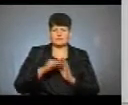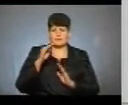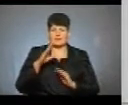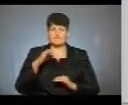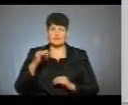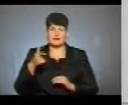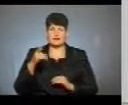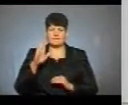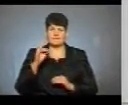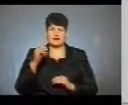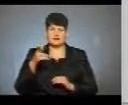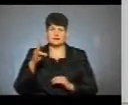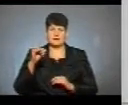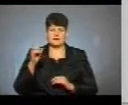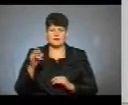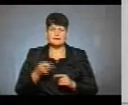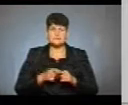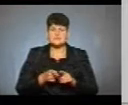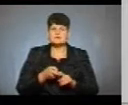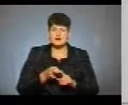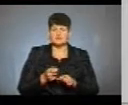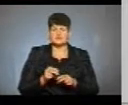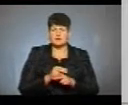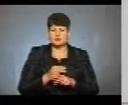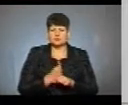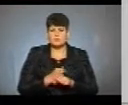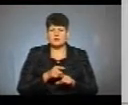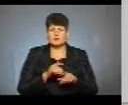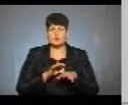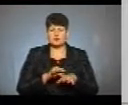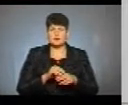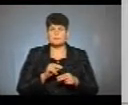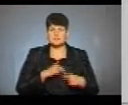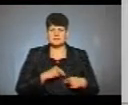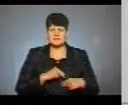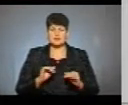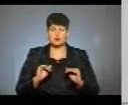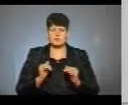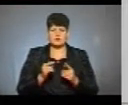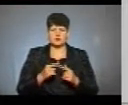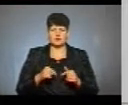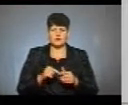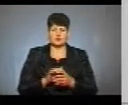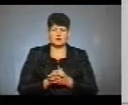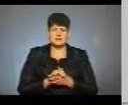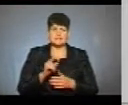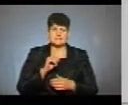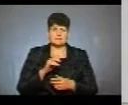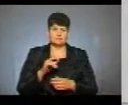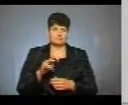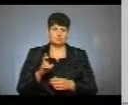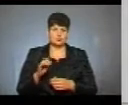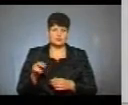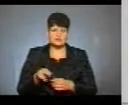цього району. Це пов'язано з ремонтними роботами. Їх проводять працівники товариства з обмеженою відповідальністю «Зеонбуд»,